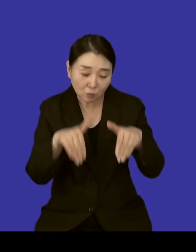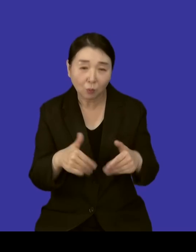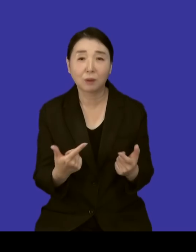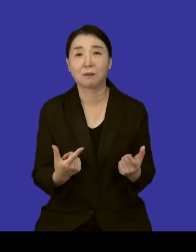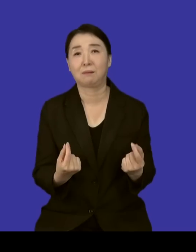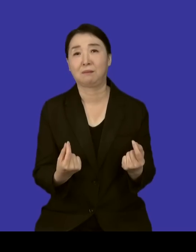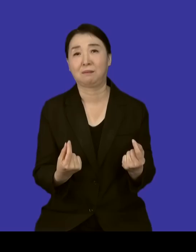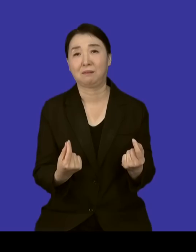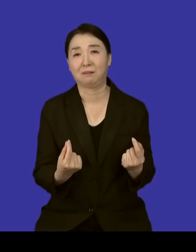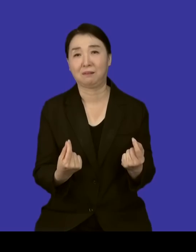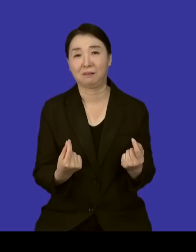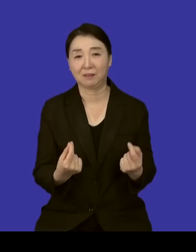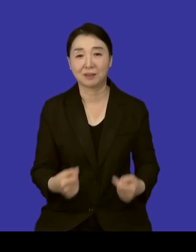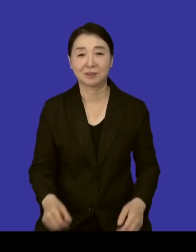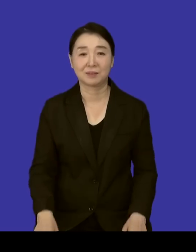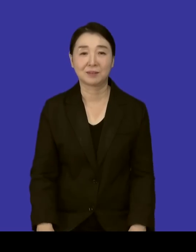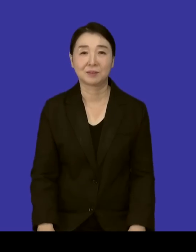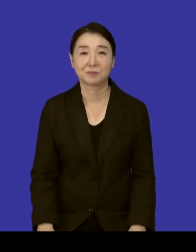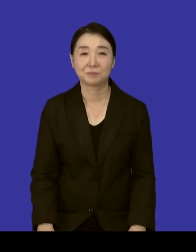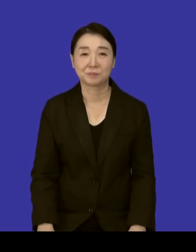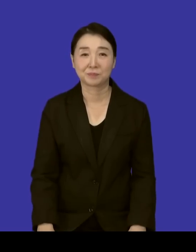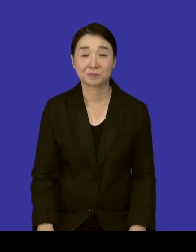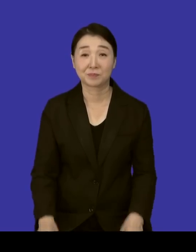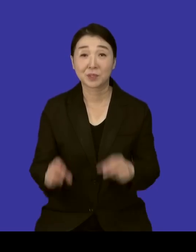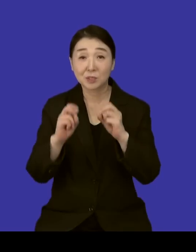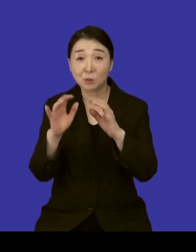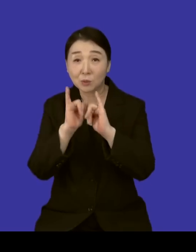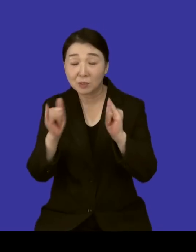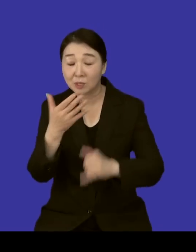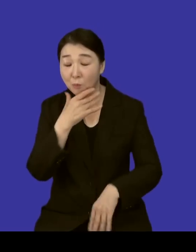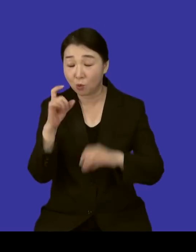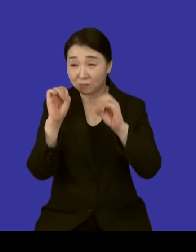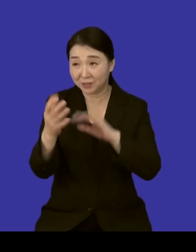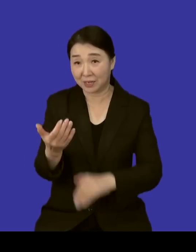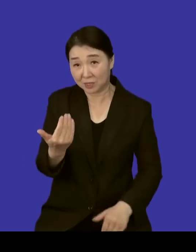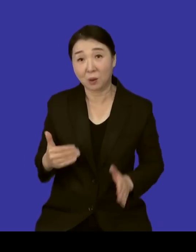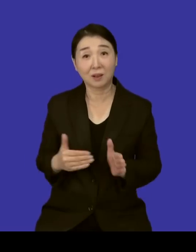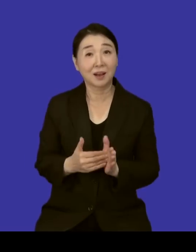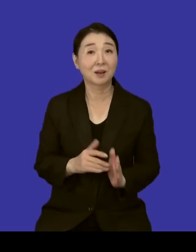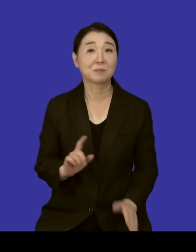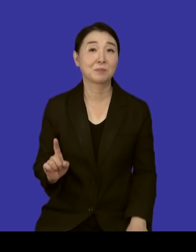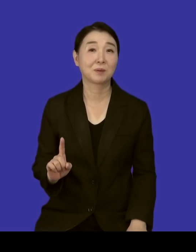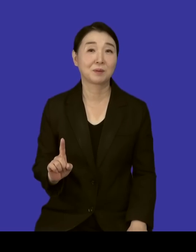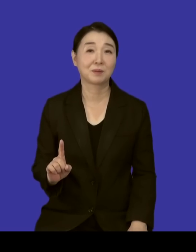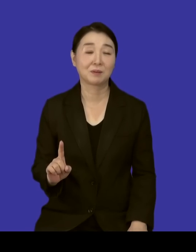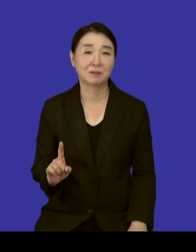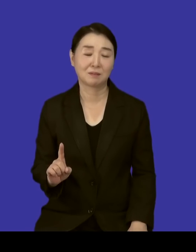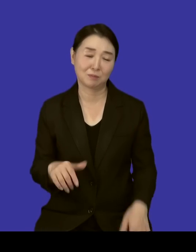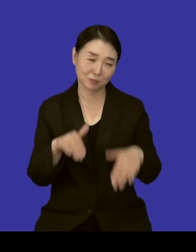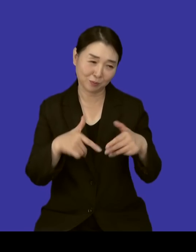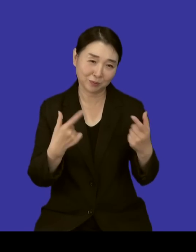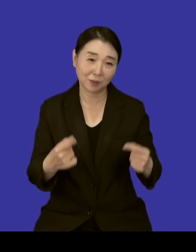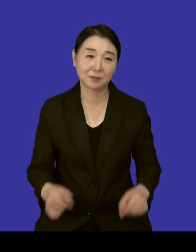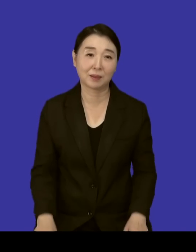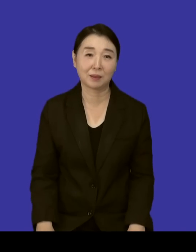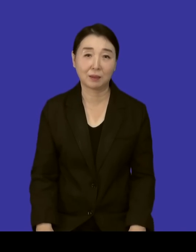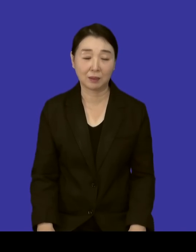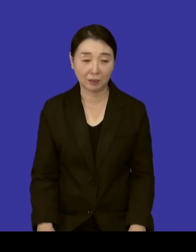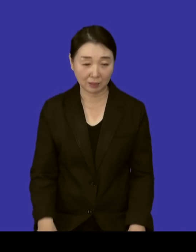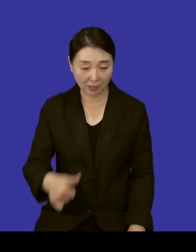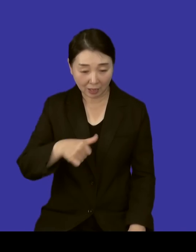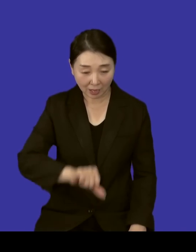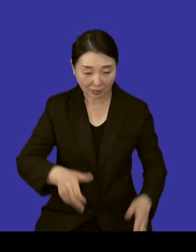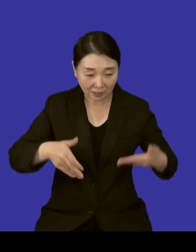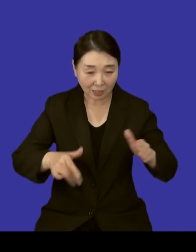이상도야도 아니에요. 그 저기 선교사들이 복음 전하기 전까지는. 네. 그러니까 이제 아들 못 낳으면은